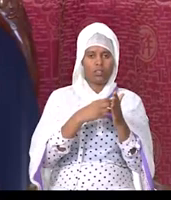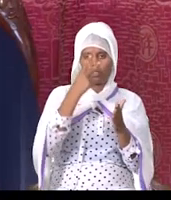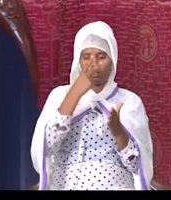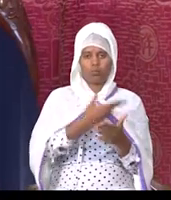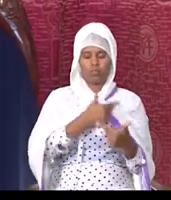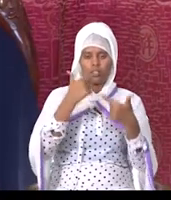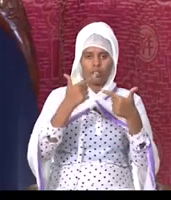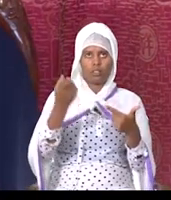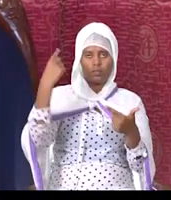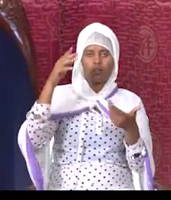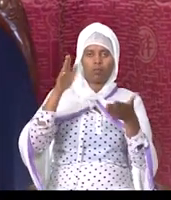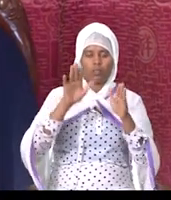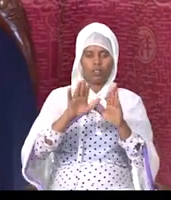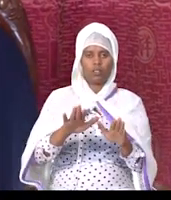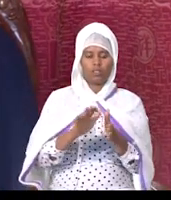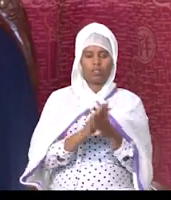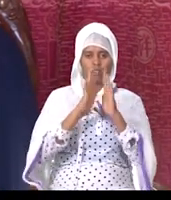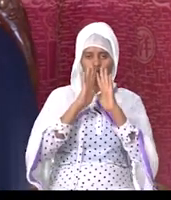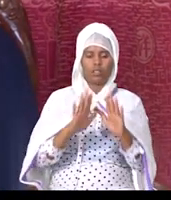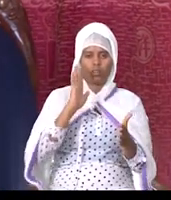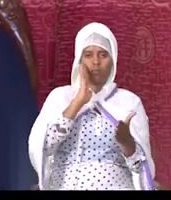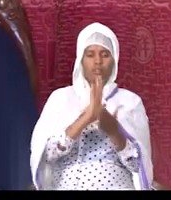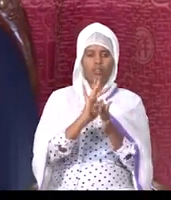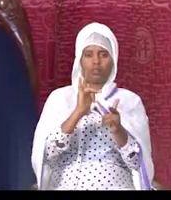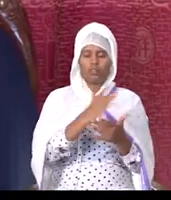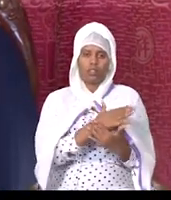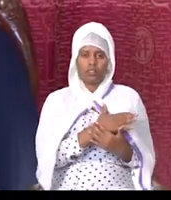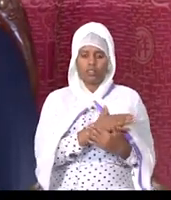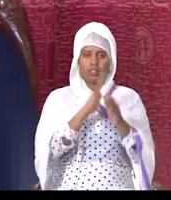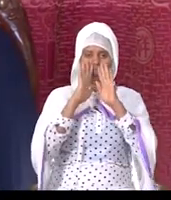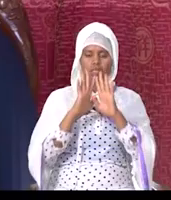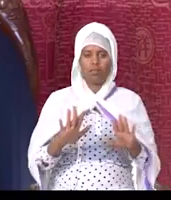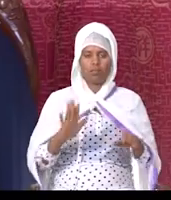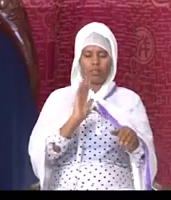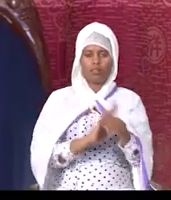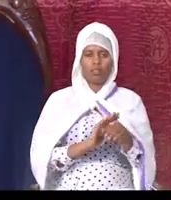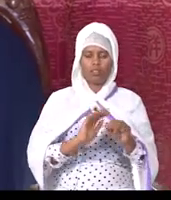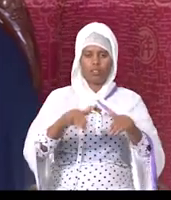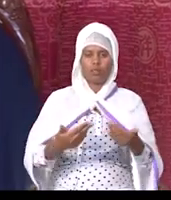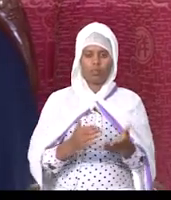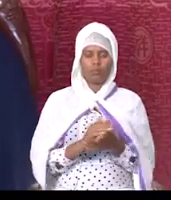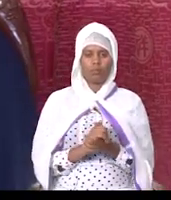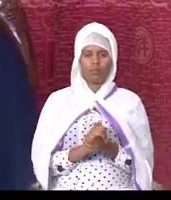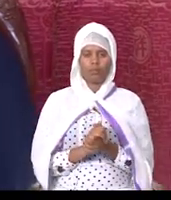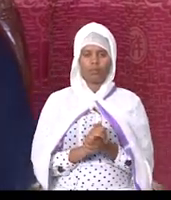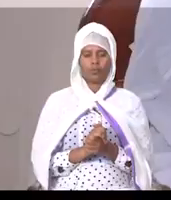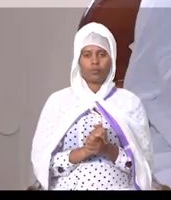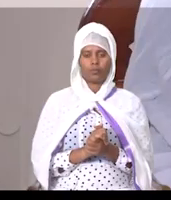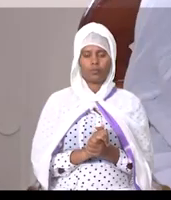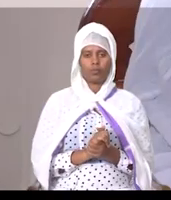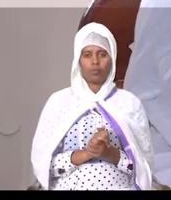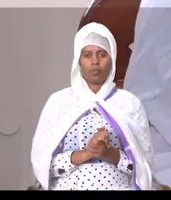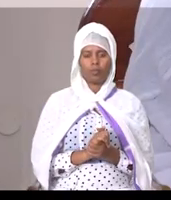ዝሰማዕኹምና ዝተኸታተልኩምናን ከዓ እግዚኣብሔር ኣምላኽ ኣብ ዘለኹምዎ ሰላም ምሕረት ፍቕርን ሰላምን ጥዕናን ይውርድ።